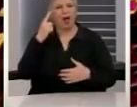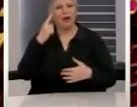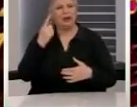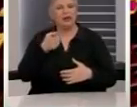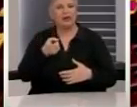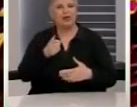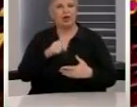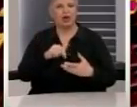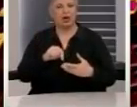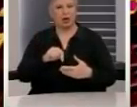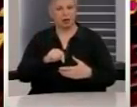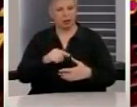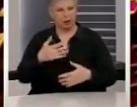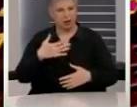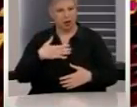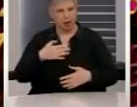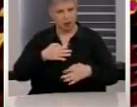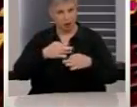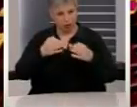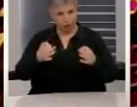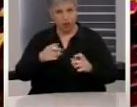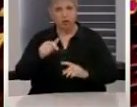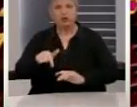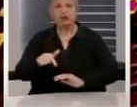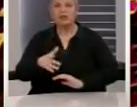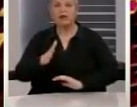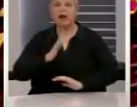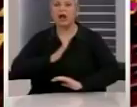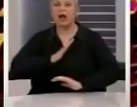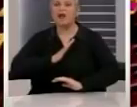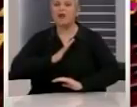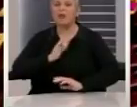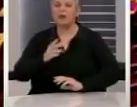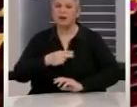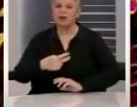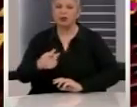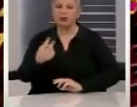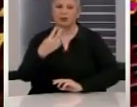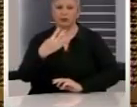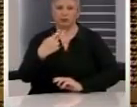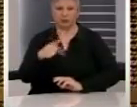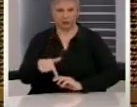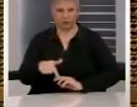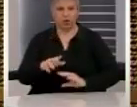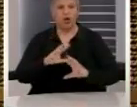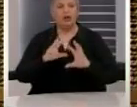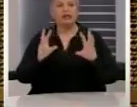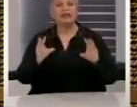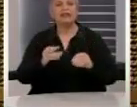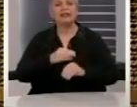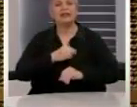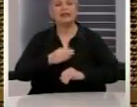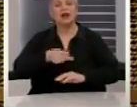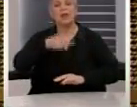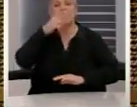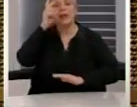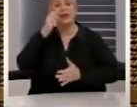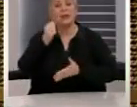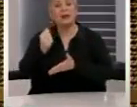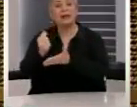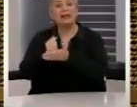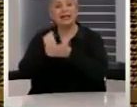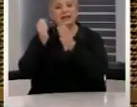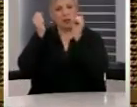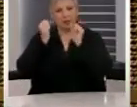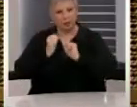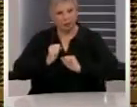ψευδείς εντυπώσεις στον κόσμο, σήμερα σε όλο το λαό που παρακολουθεί, και η σχέση με τις γερμανικές αποζημιώσεις, με αυτό το ζήτημα. Τα